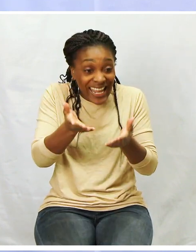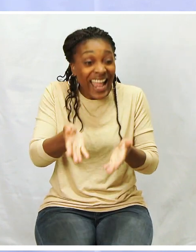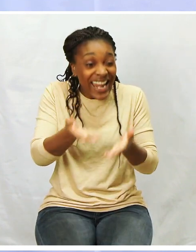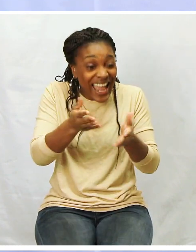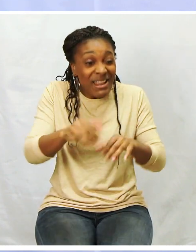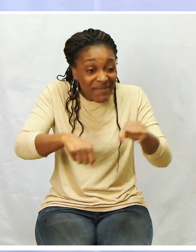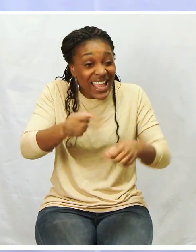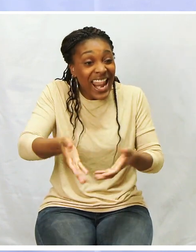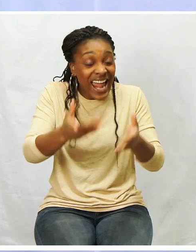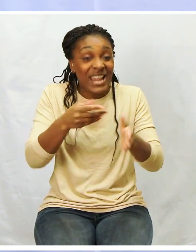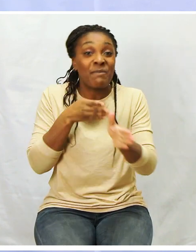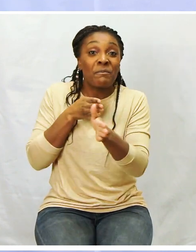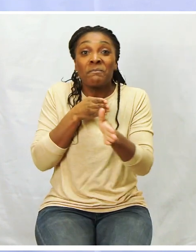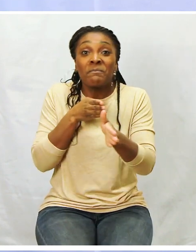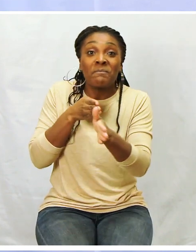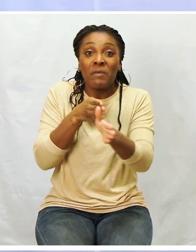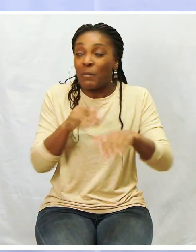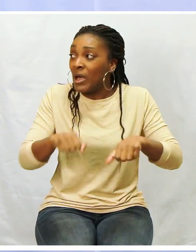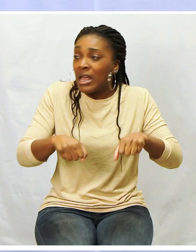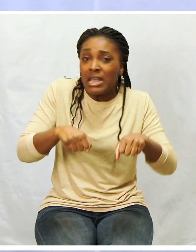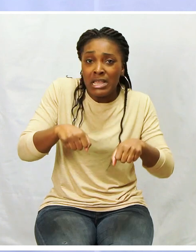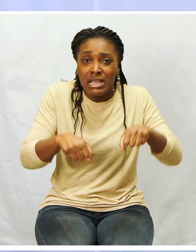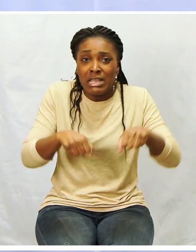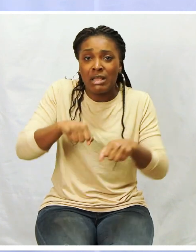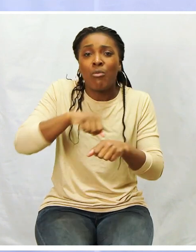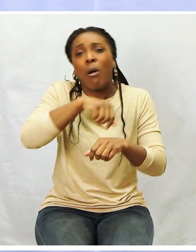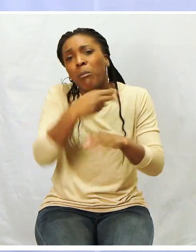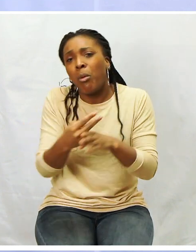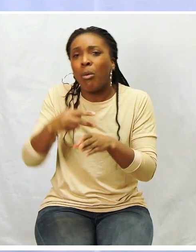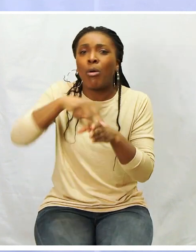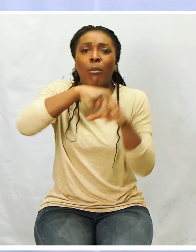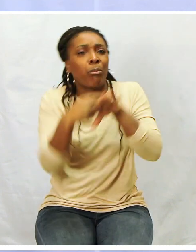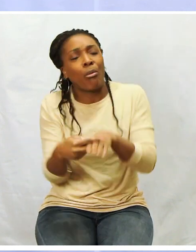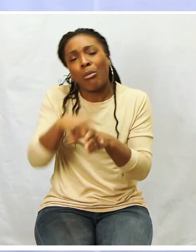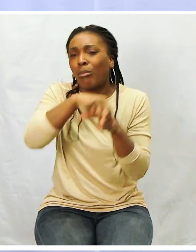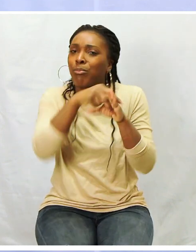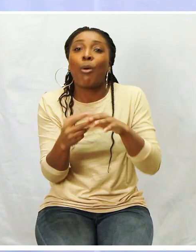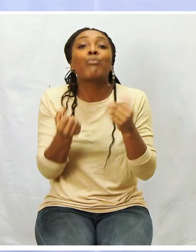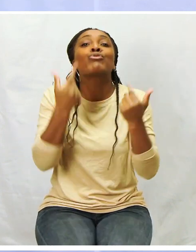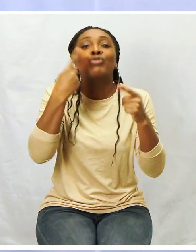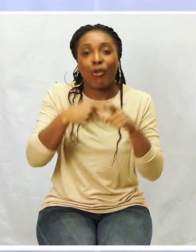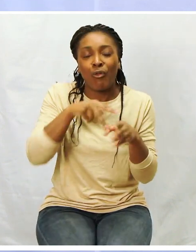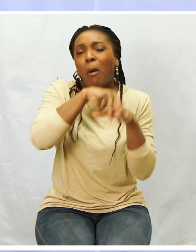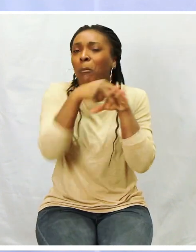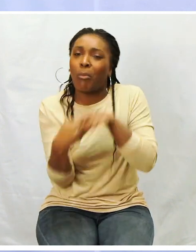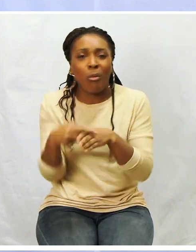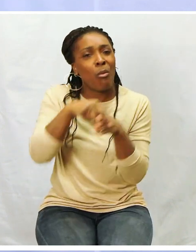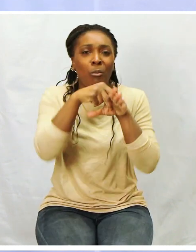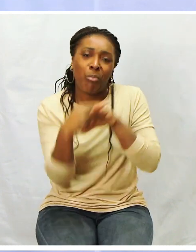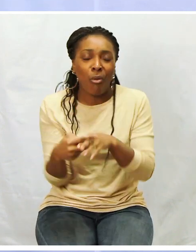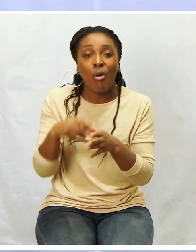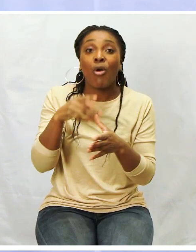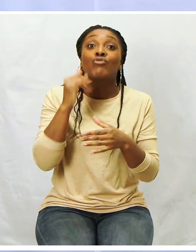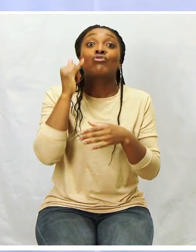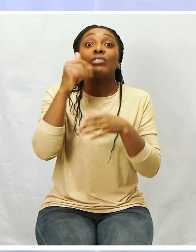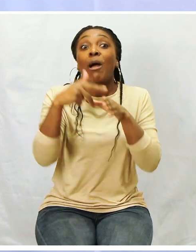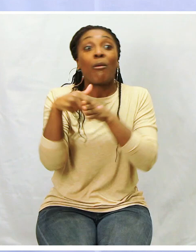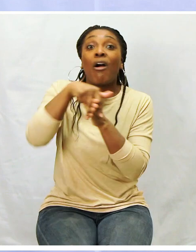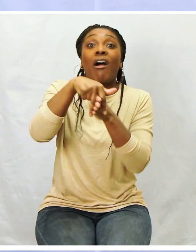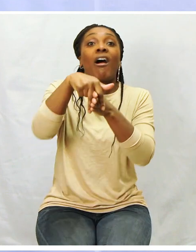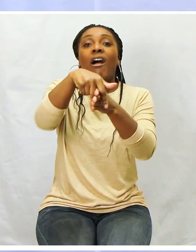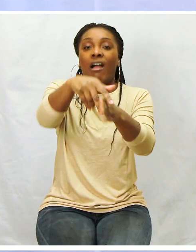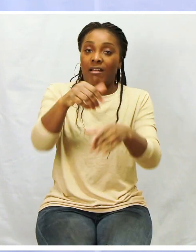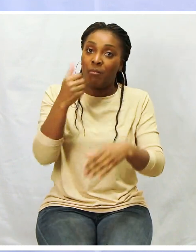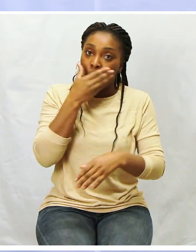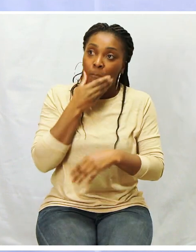Et puis les premières fois je pédalais, mais je pense que je suis tombé gravement plusieurs fois. Jusqu'au moment où ça a fonctionné, il a pris le